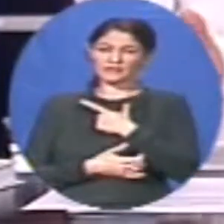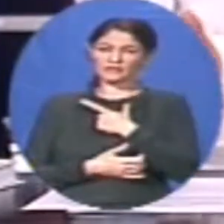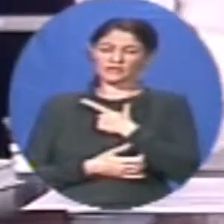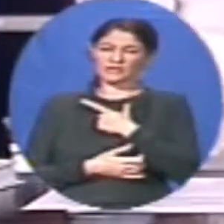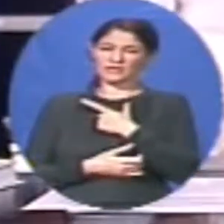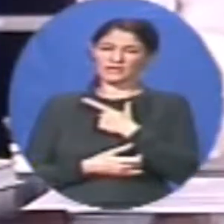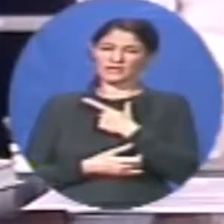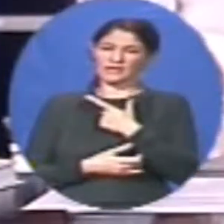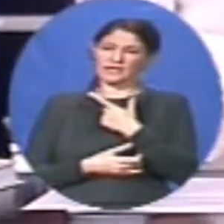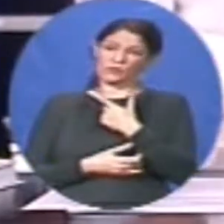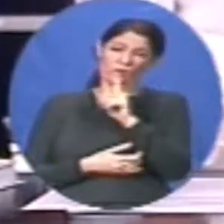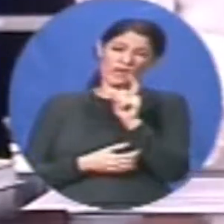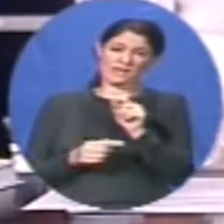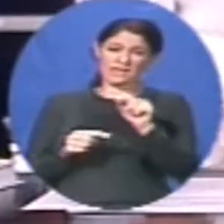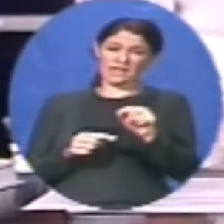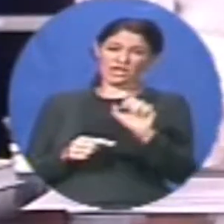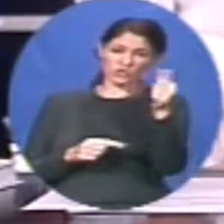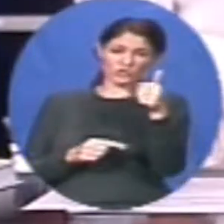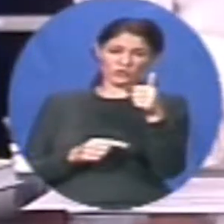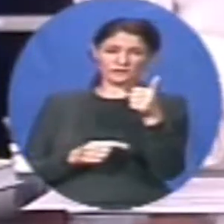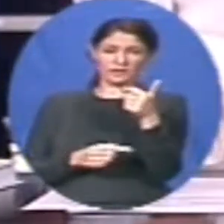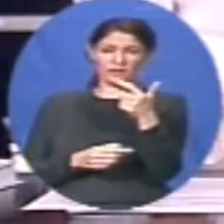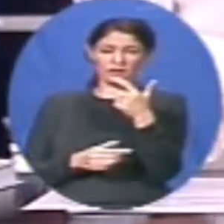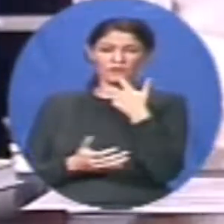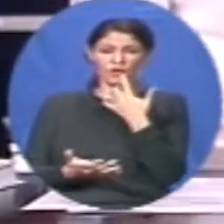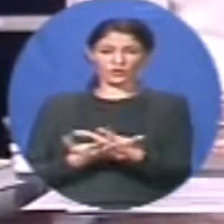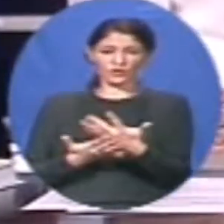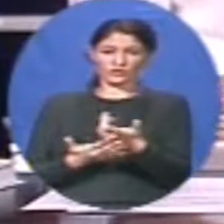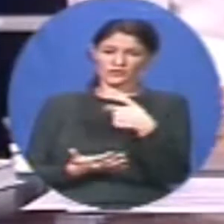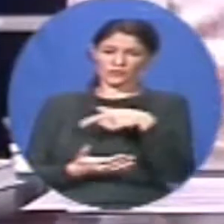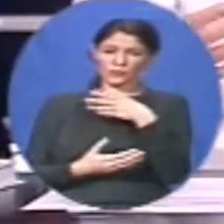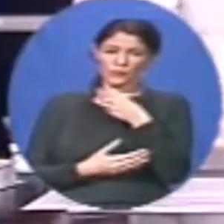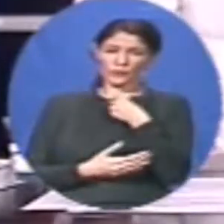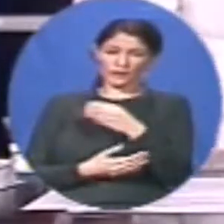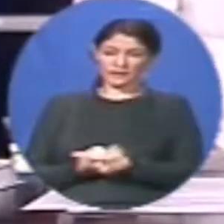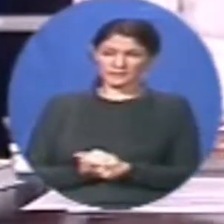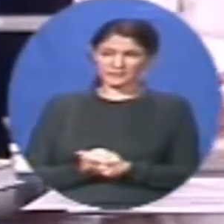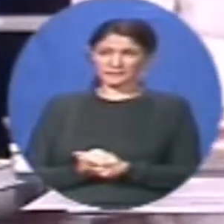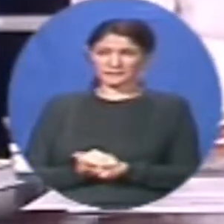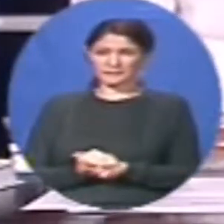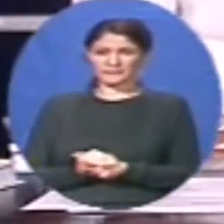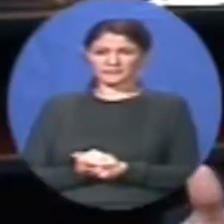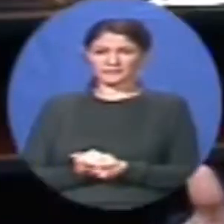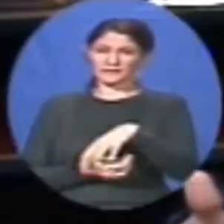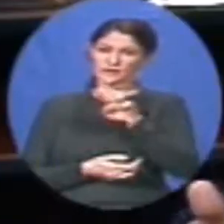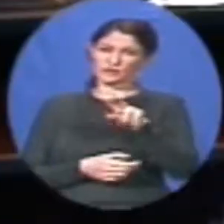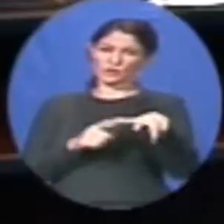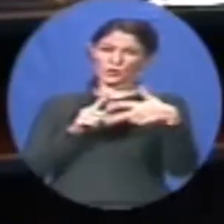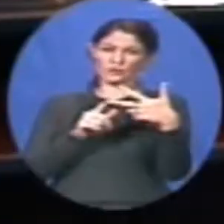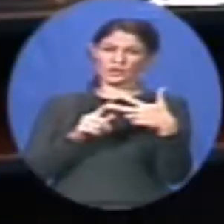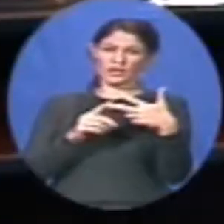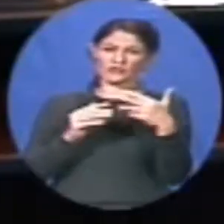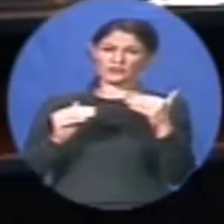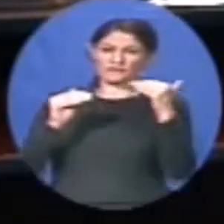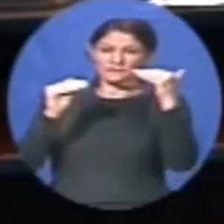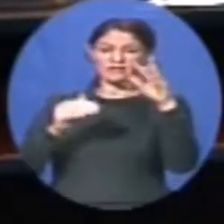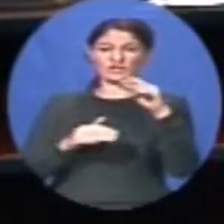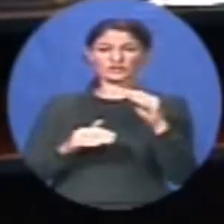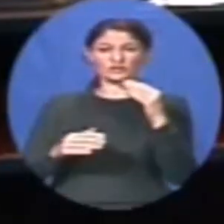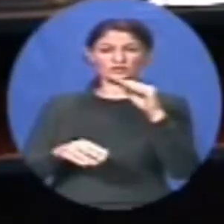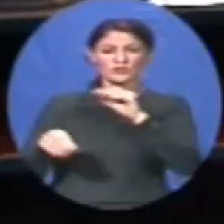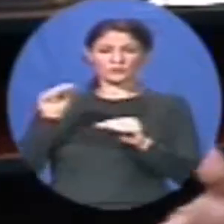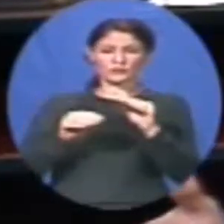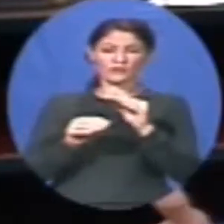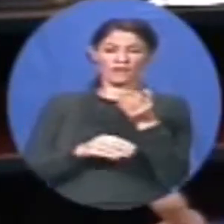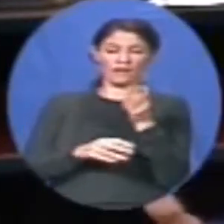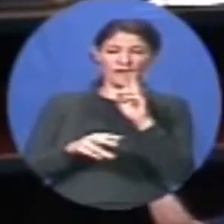זה להכיר בעובדה שאנחנו מכורים, נכון? כדי להתחיל בכלל... יש שלושה שלבים. יש שימוש רגיל, יש שימוש